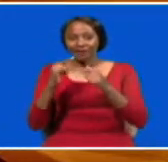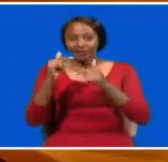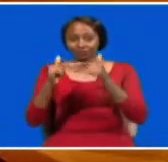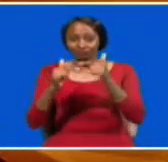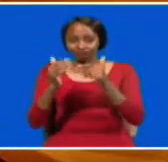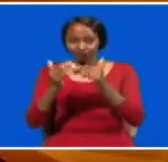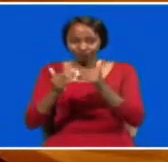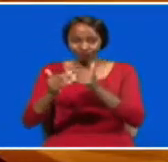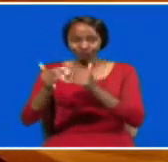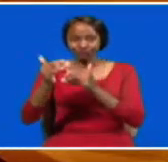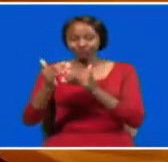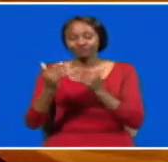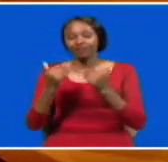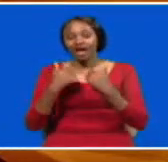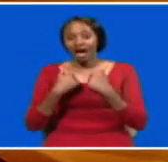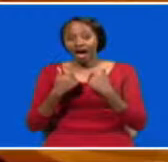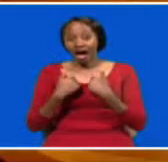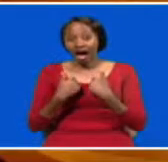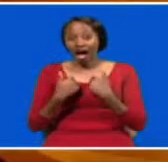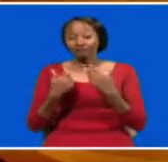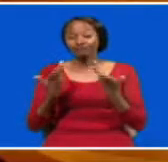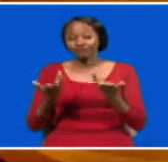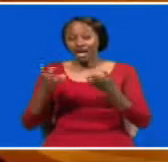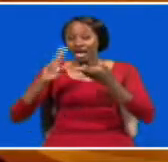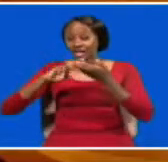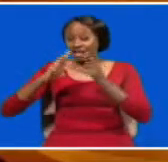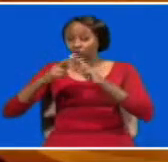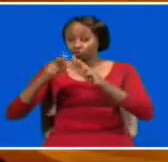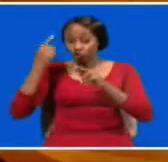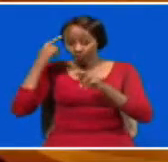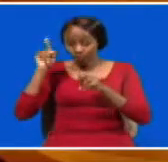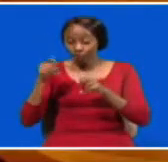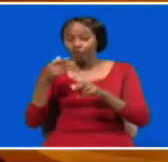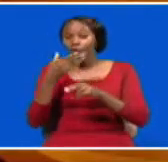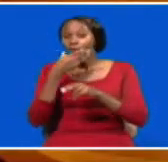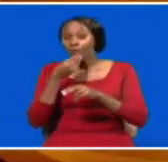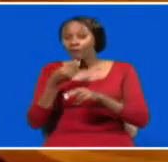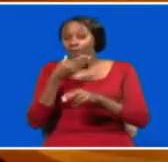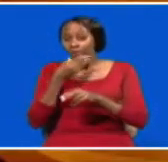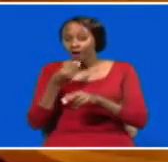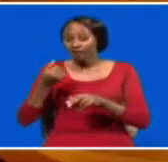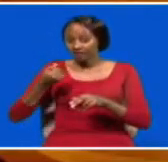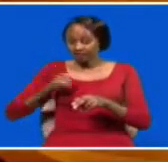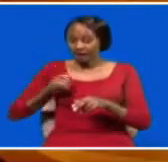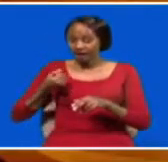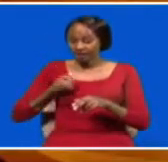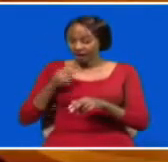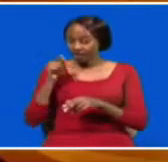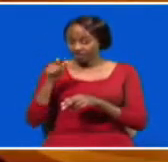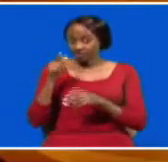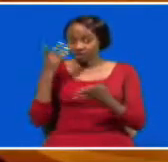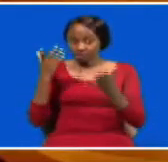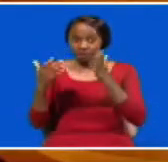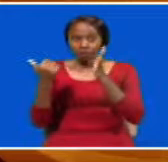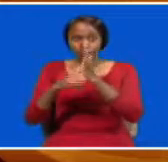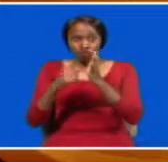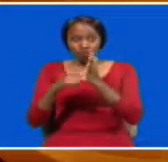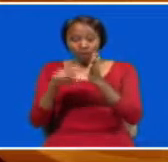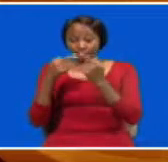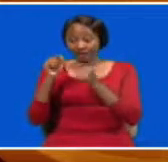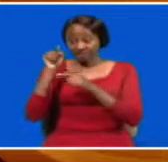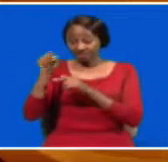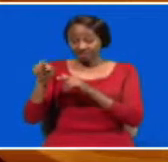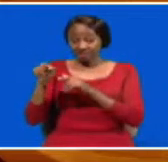kwamba uhusiano wa kimapenzi wa jinsia moja huenda ukaharamishwa kisheria humu nchini Kenya. Mswada umewasilishwa kwenye bunge